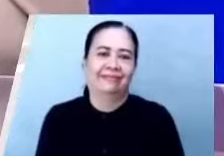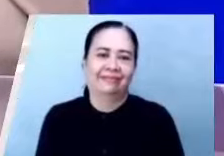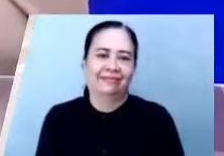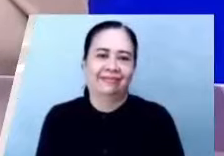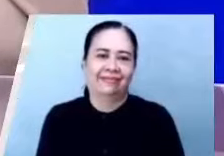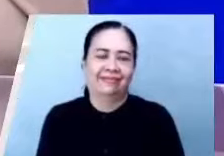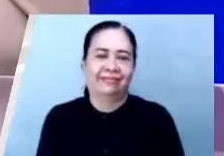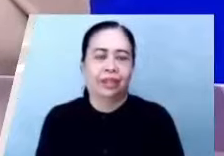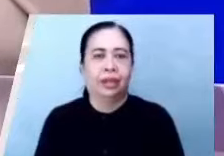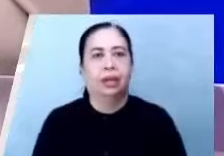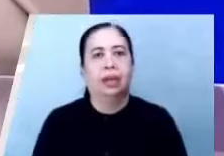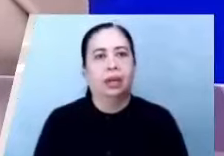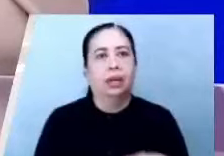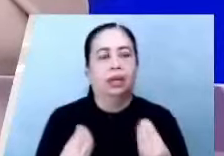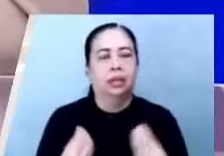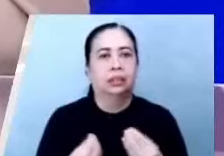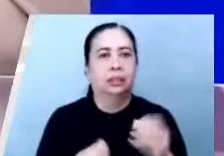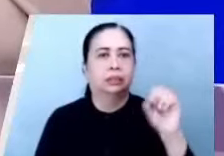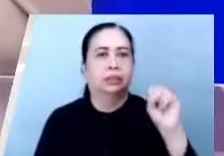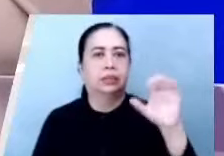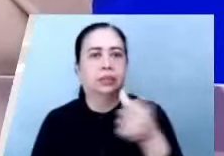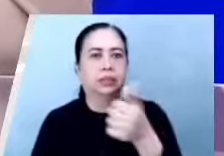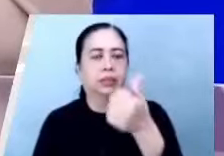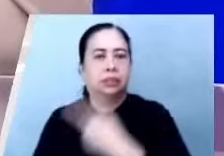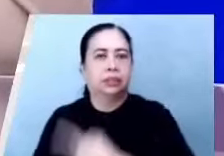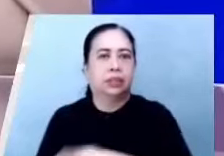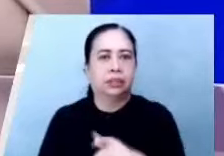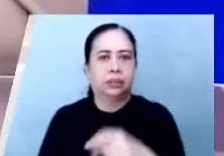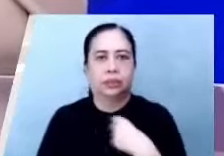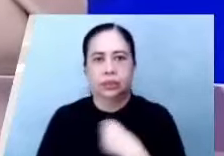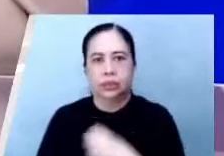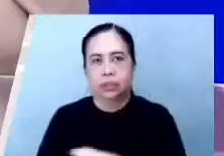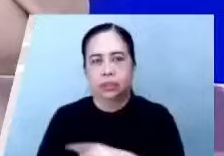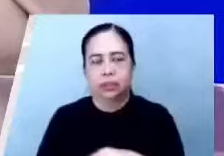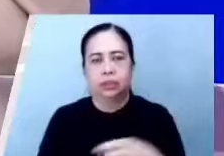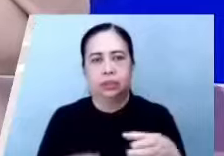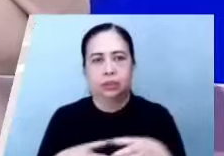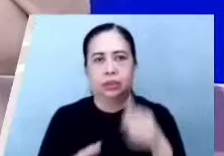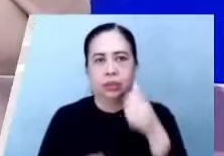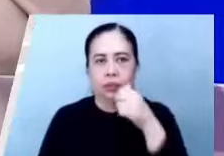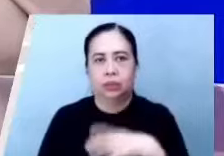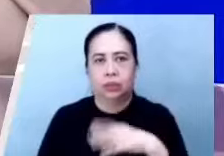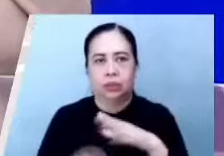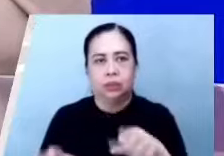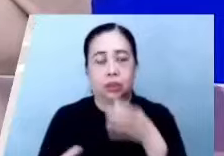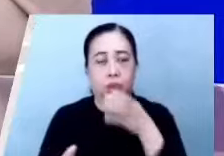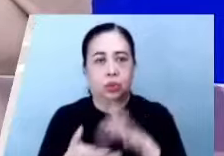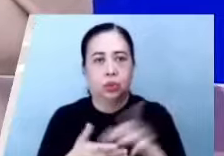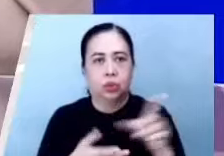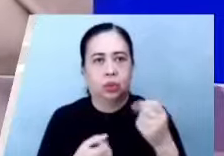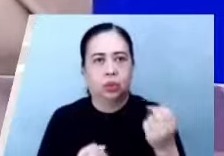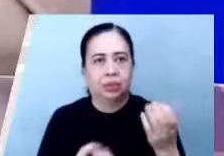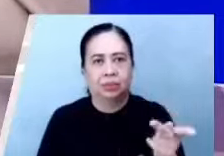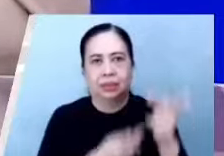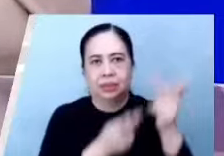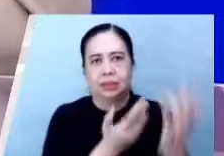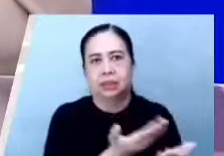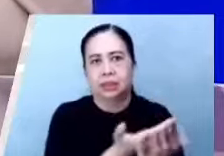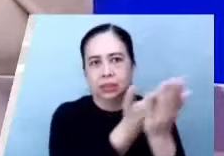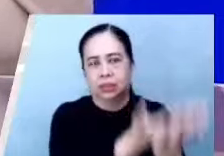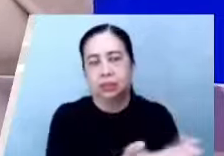Binigyan ng Korte Suprema ng 10 araw ang Senate Committee on Women and Children para magkomento sa petisyon ni suspended Bamban Mayor Alice